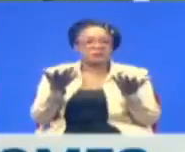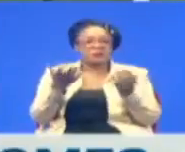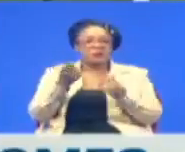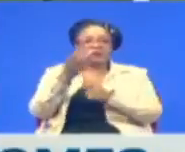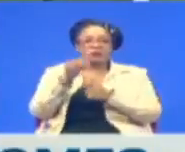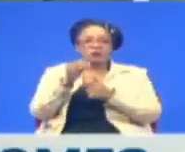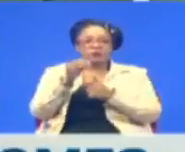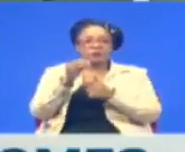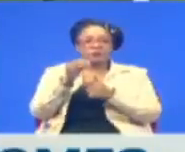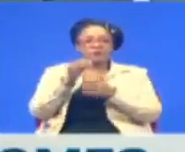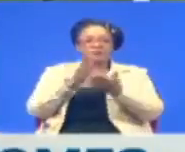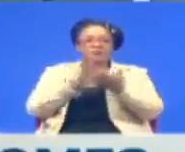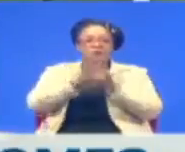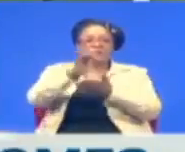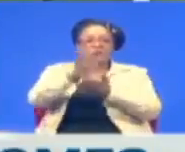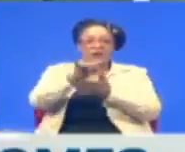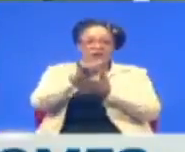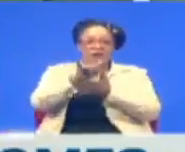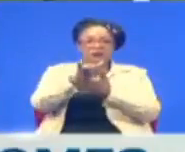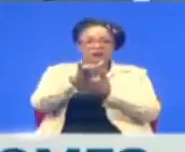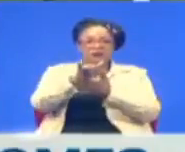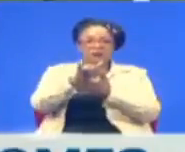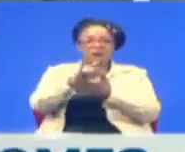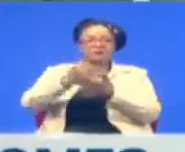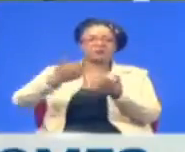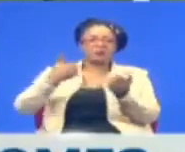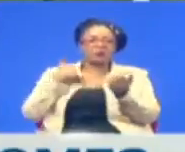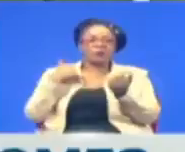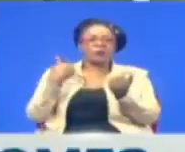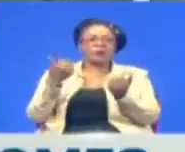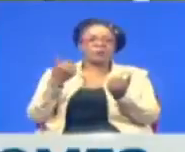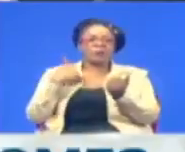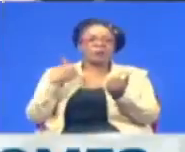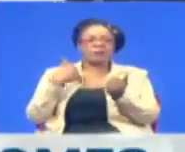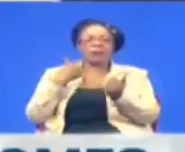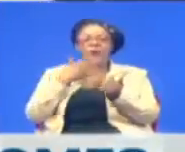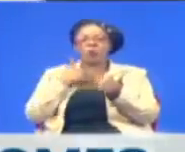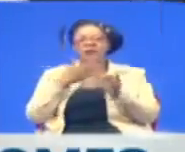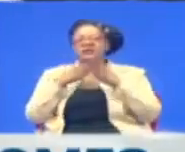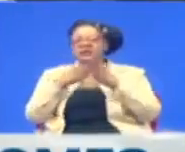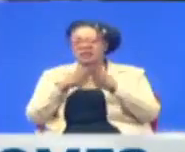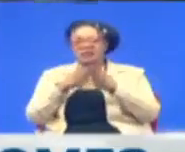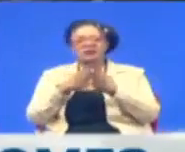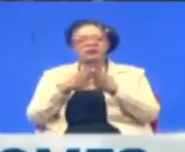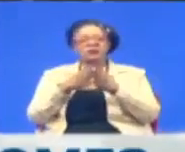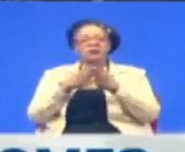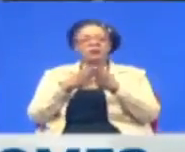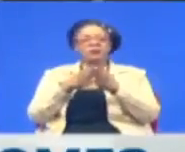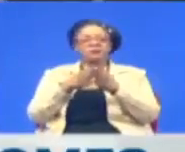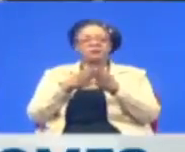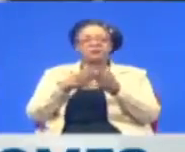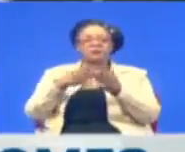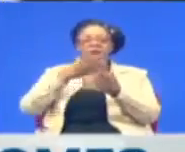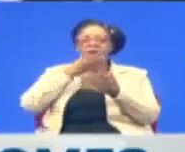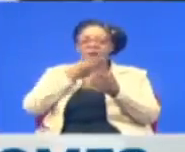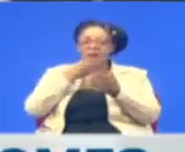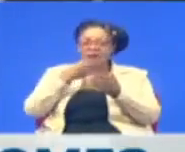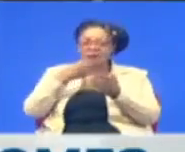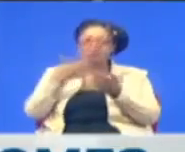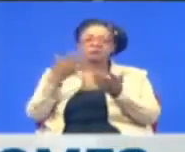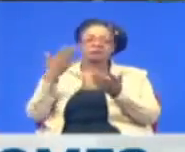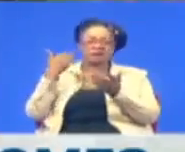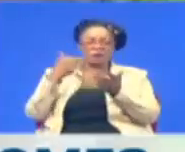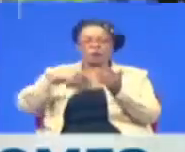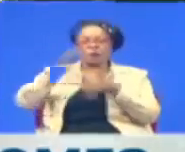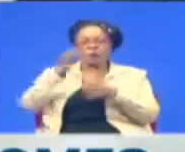Sasa kupitia kwa hiyo hali anaanza kukusumbua, anataka mulale na yeye. Baba yako anaenda kazi, lakini mama bosi wangu alikuwa anaenda